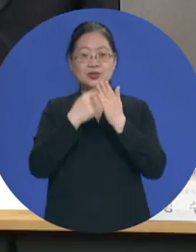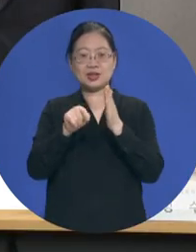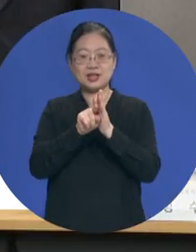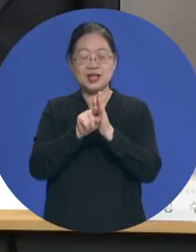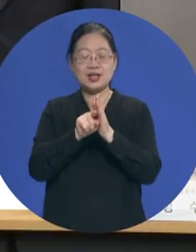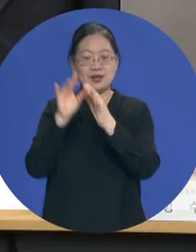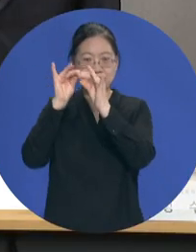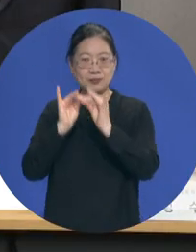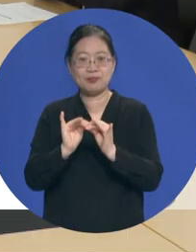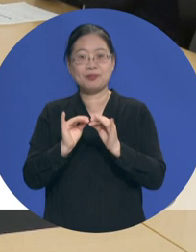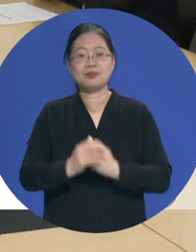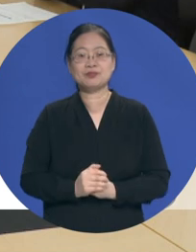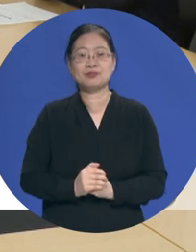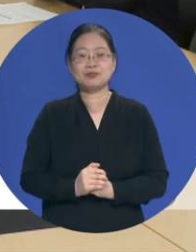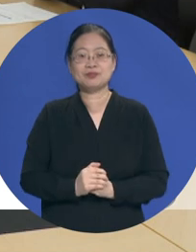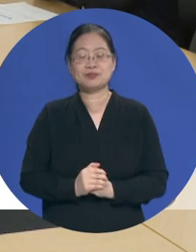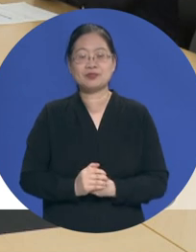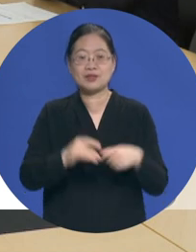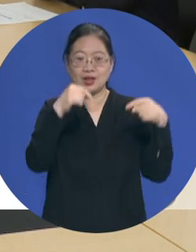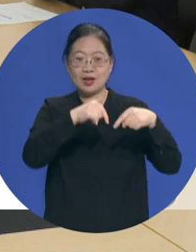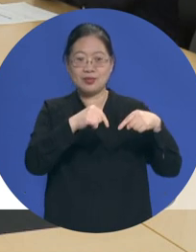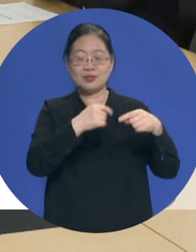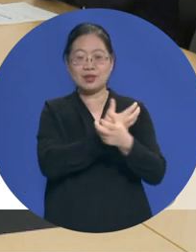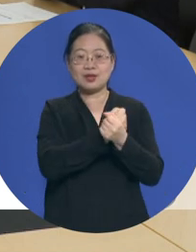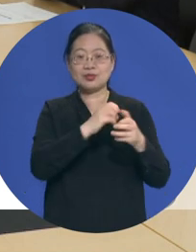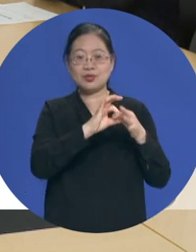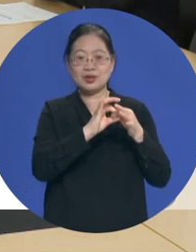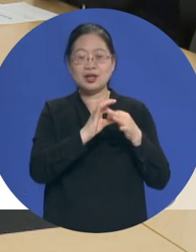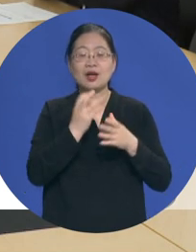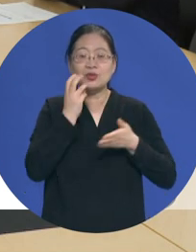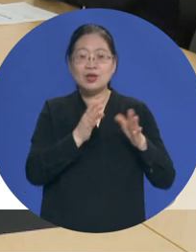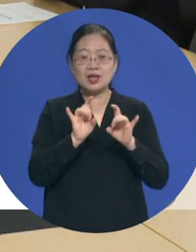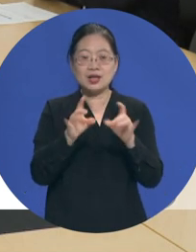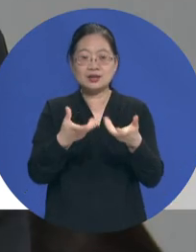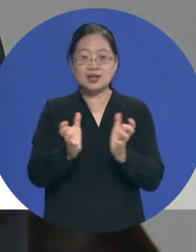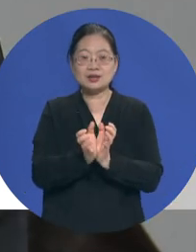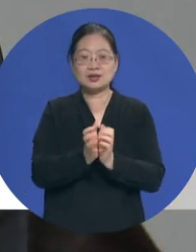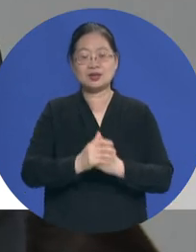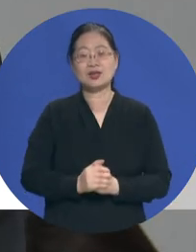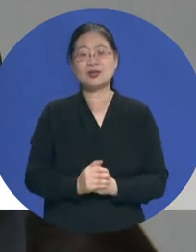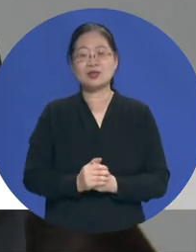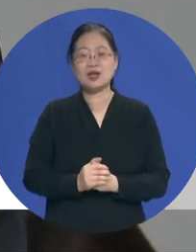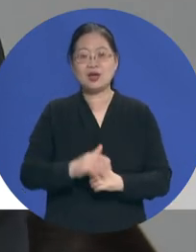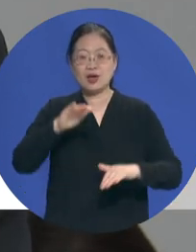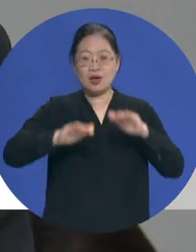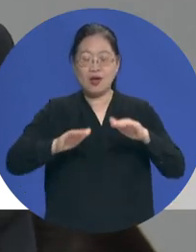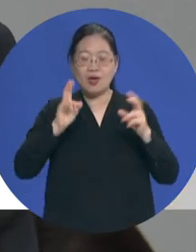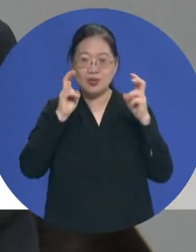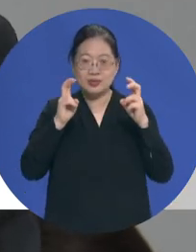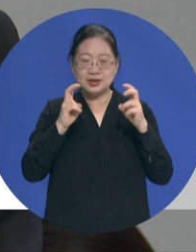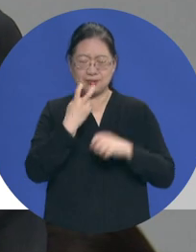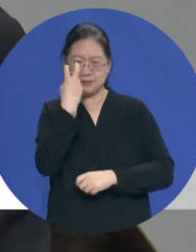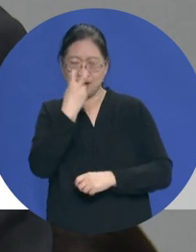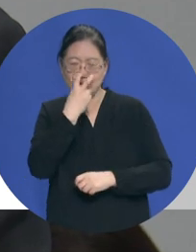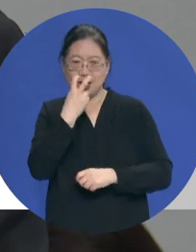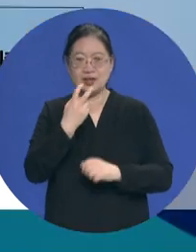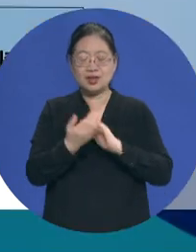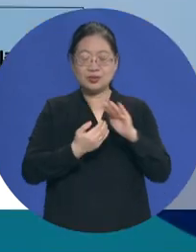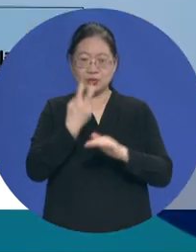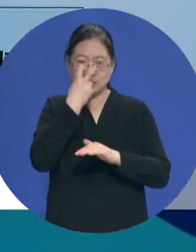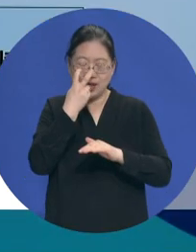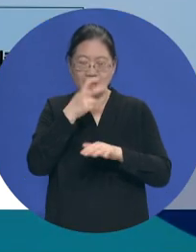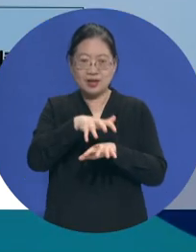뜻을 모았습니다. 이번 협약으로 경기도와 각 단체는 불공정업체 현장조사 강화, 사전조사체계